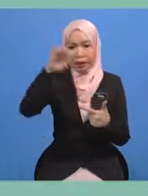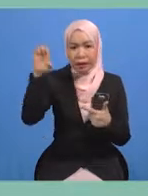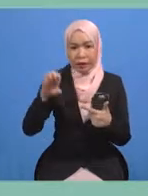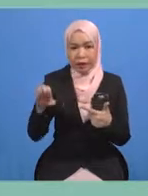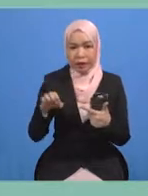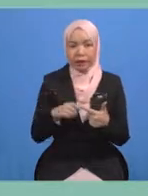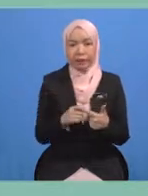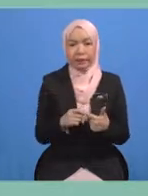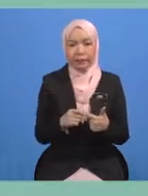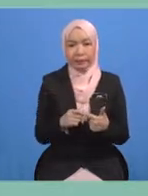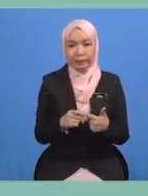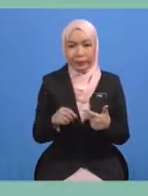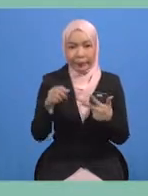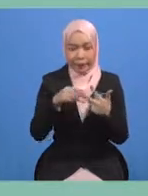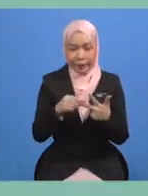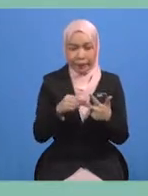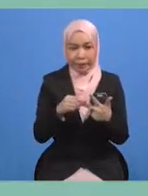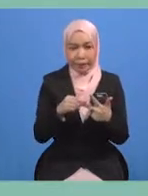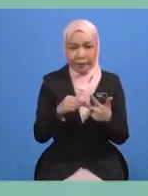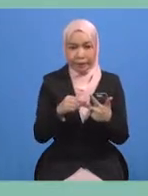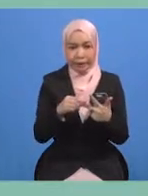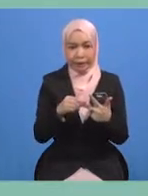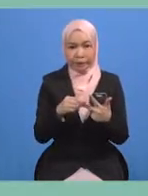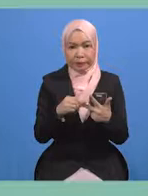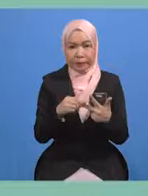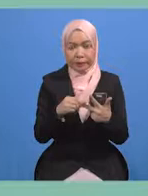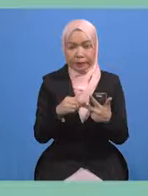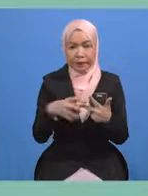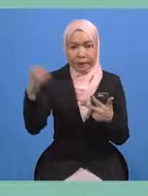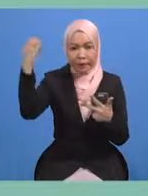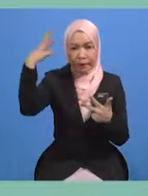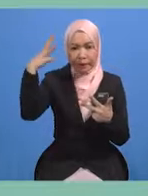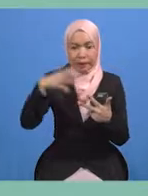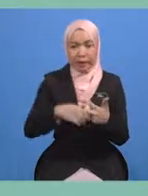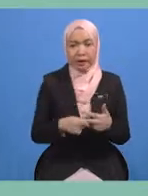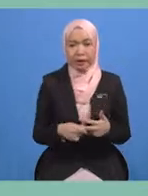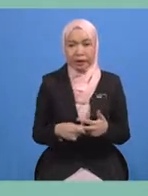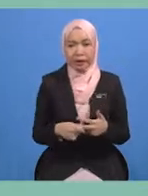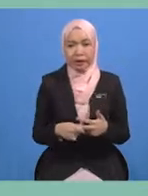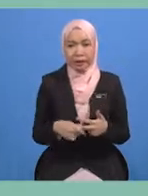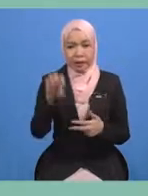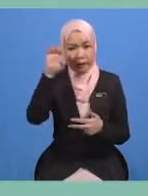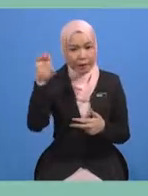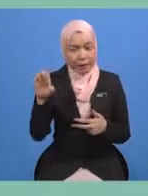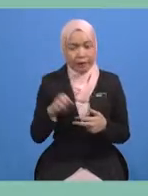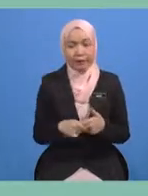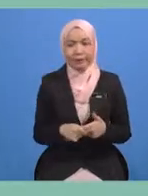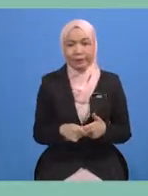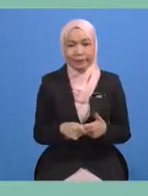elektronik. Yang ketiga, area pemancar.